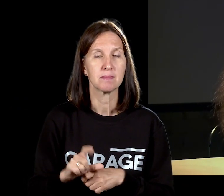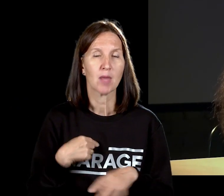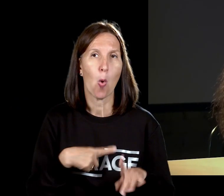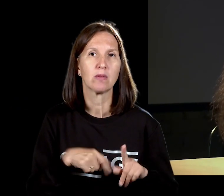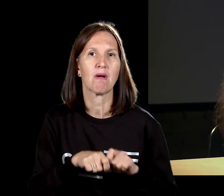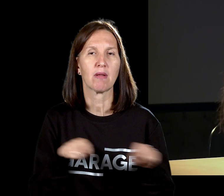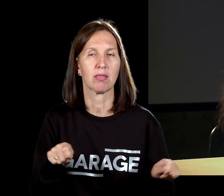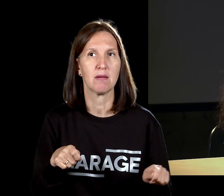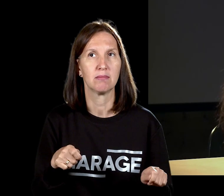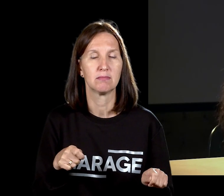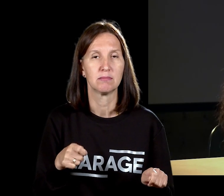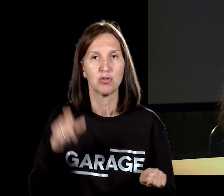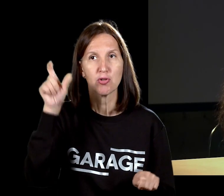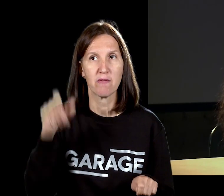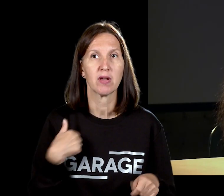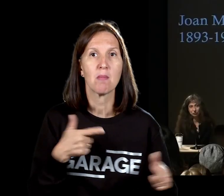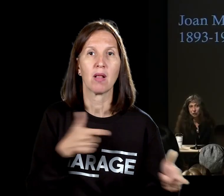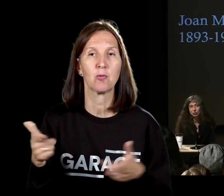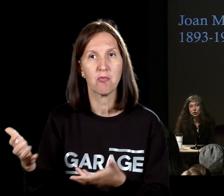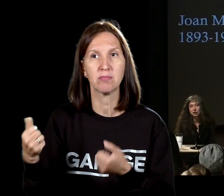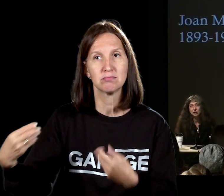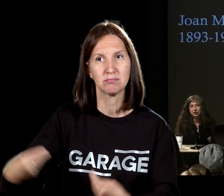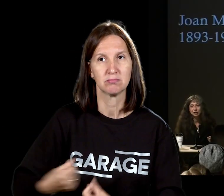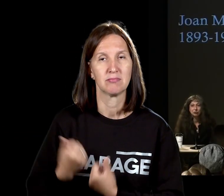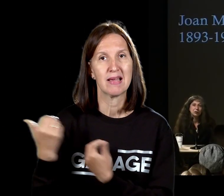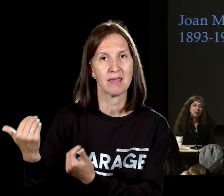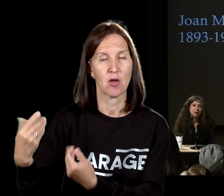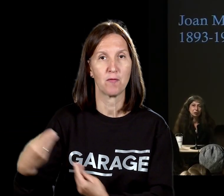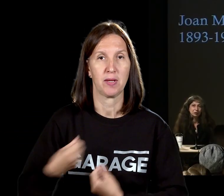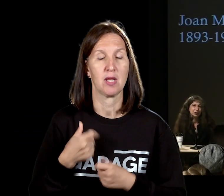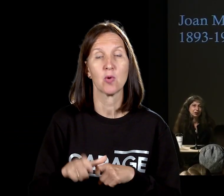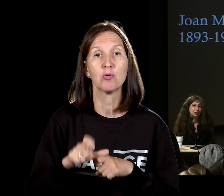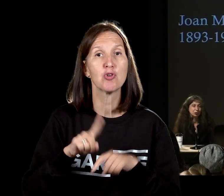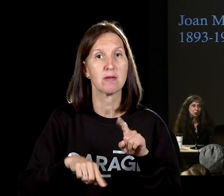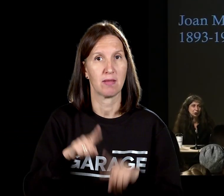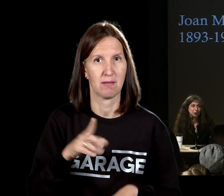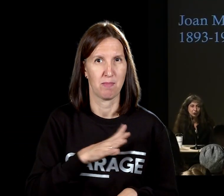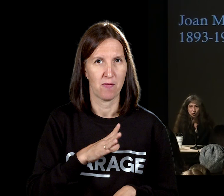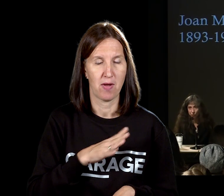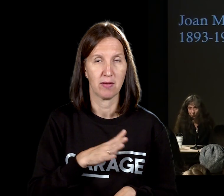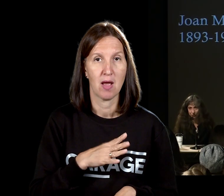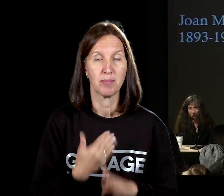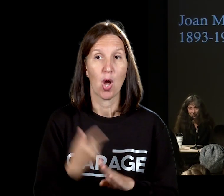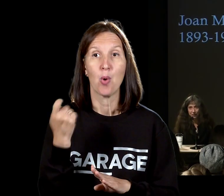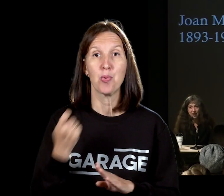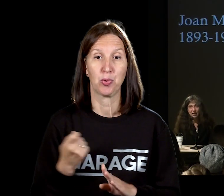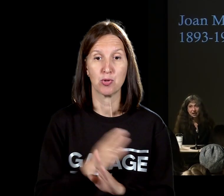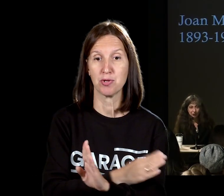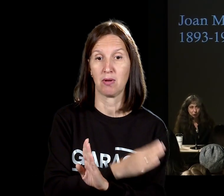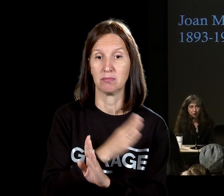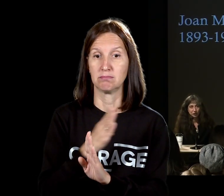открытым человеком, чтобы испытать их влияние. Что довольно, это очень интересно, довольно редко бывает, когда художник предыдущего